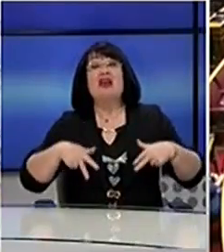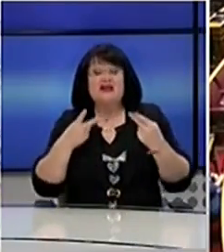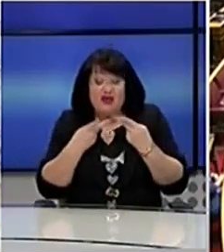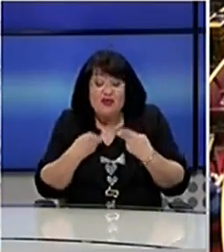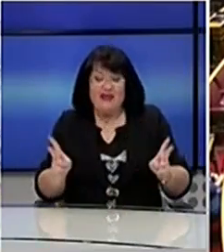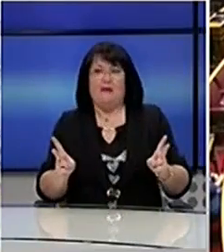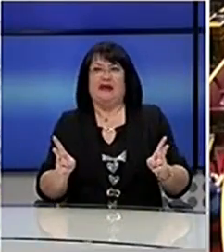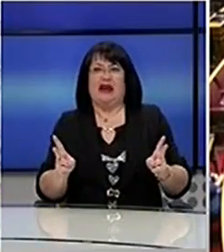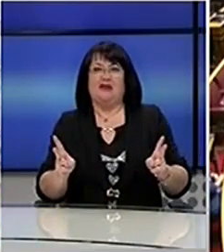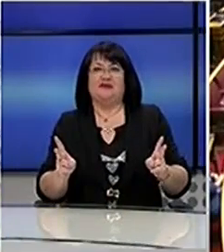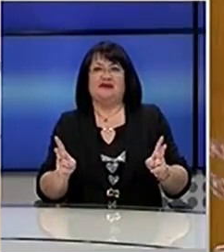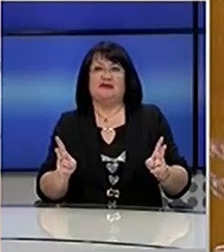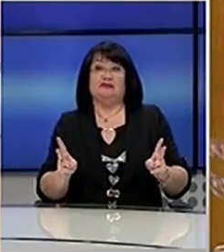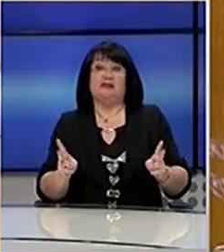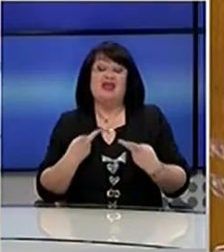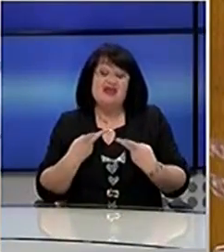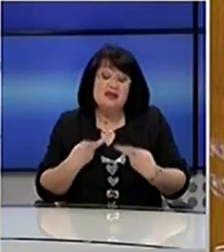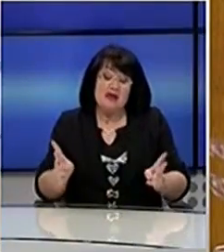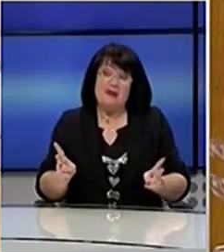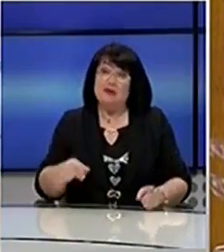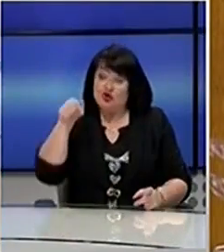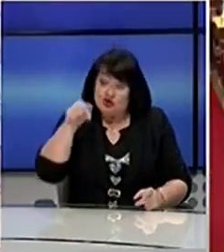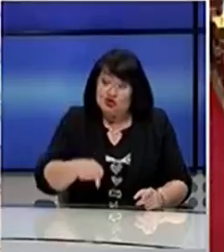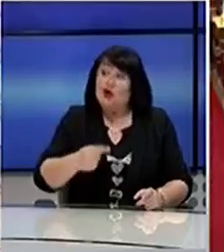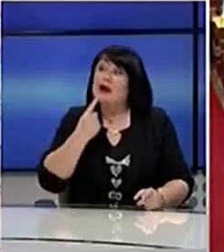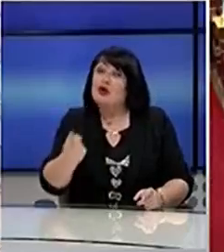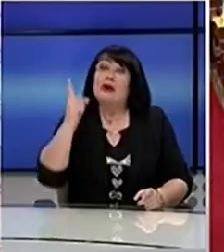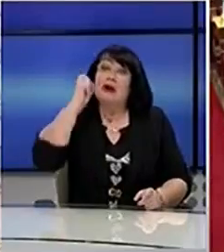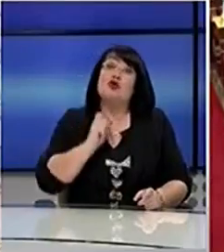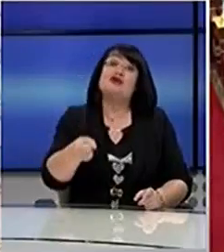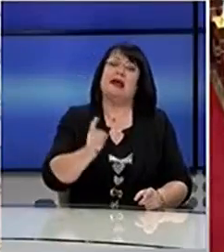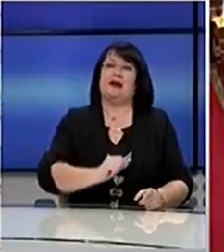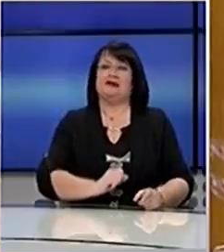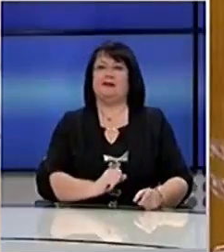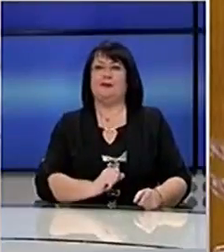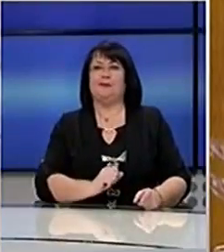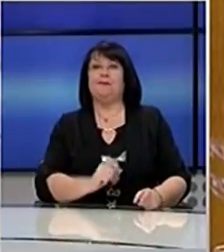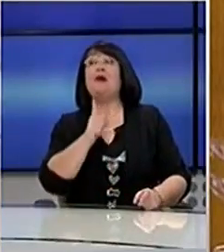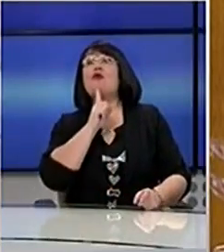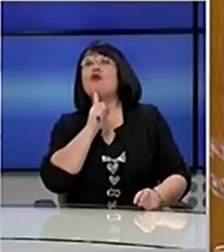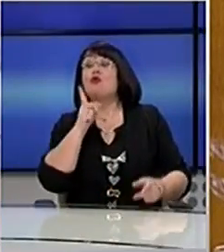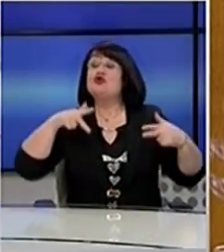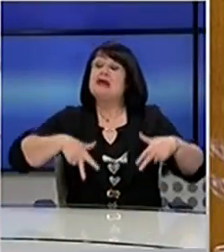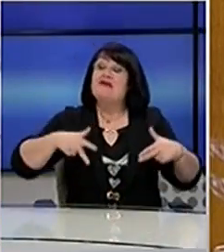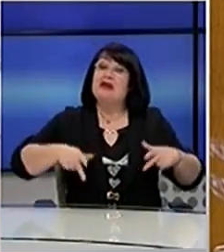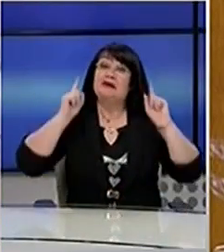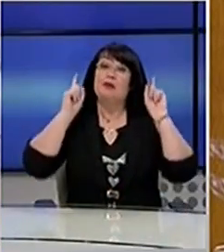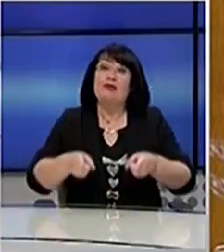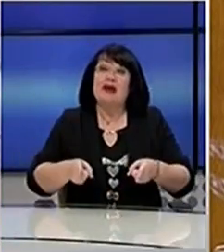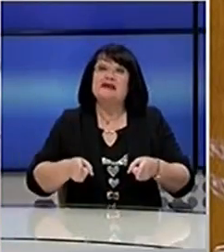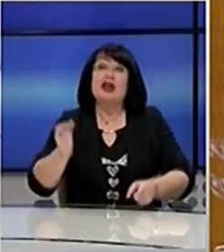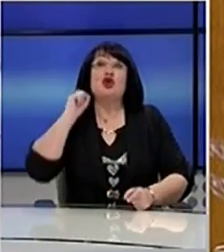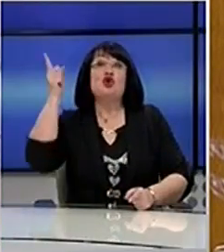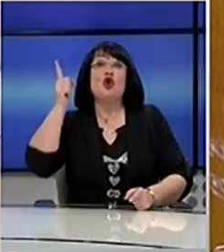επιτρέψει καμία τέτοια συμπεριφορά. Σας το λέμε από τώρα να το γνωρίζετε. Όπως η κυβέρνηση πήρε την απόφαση να